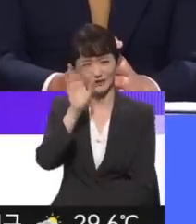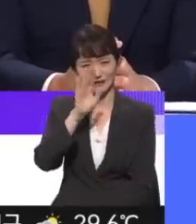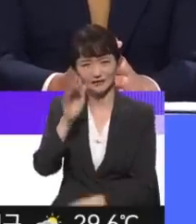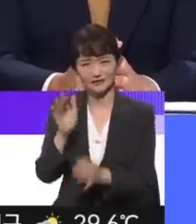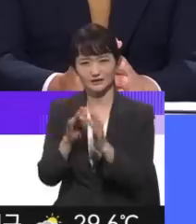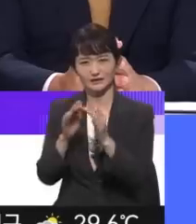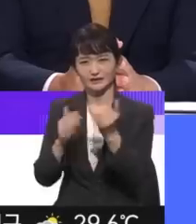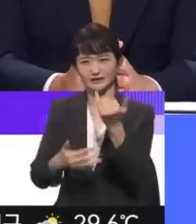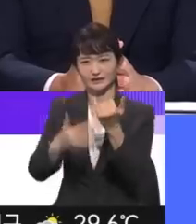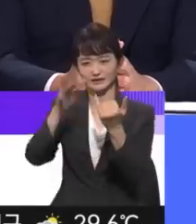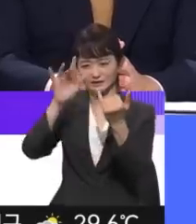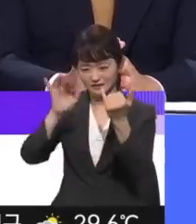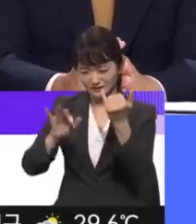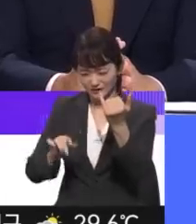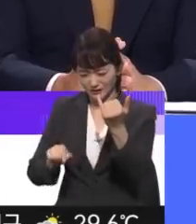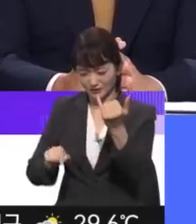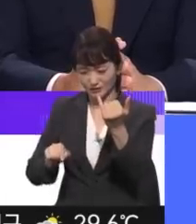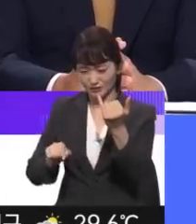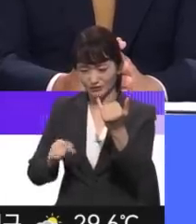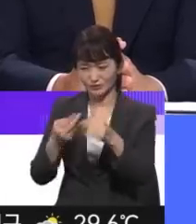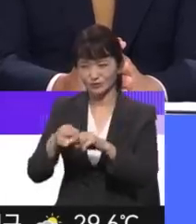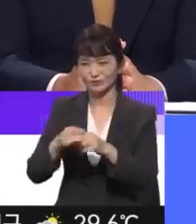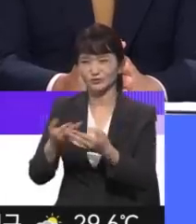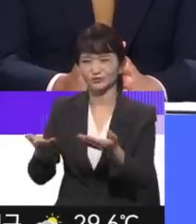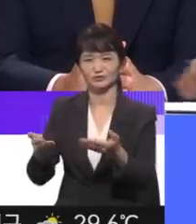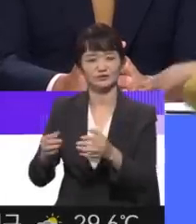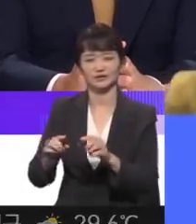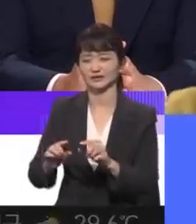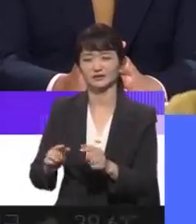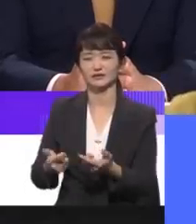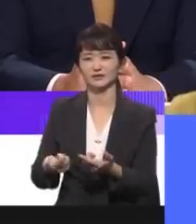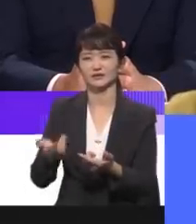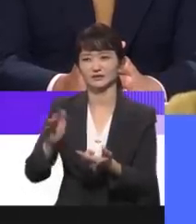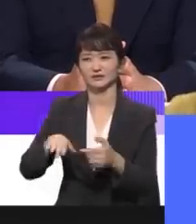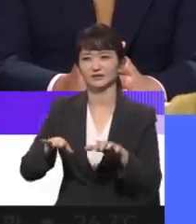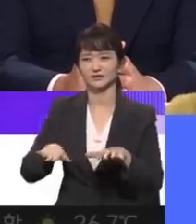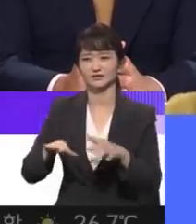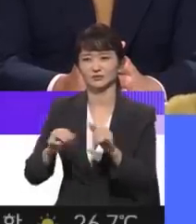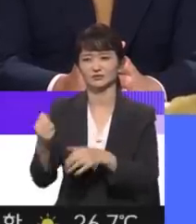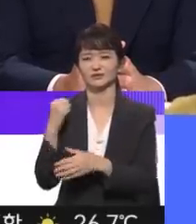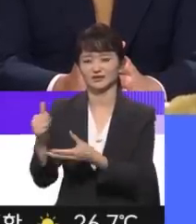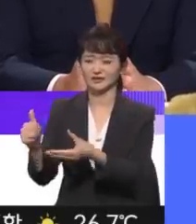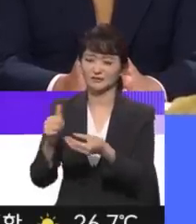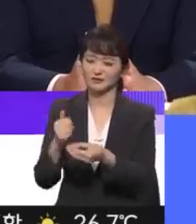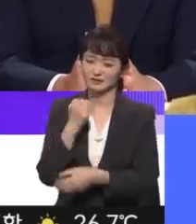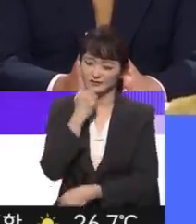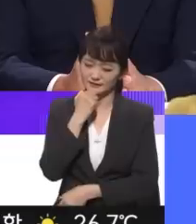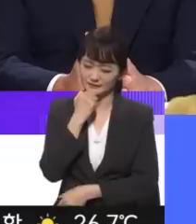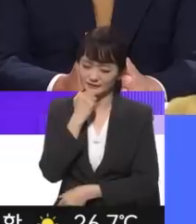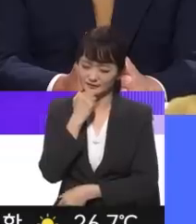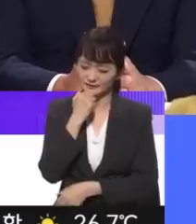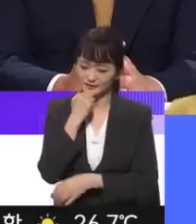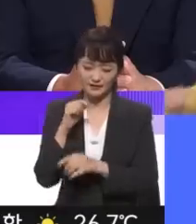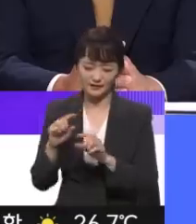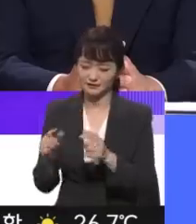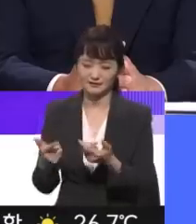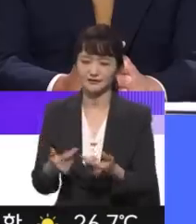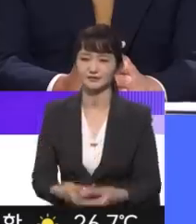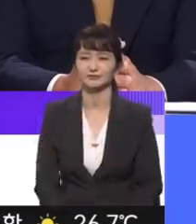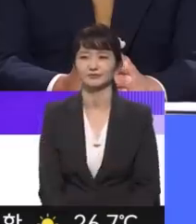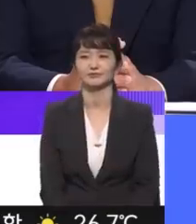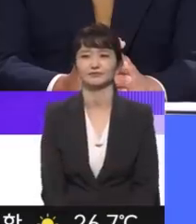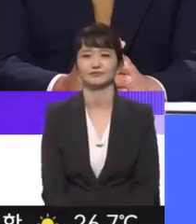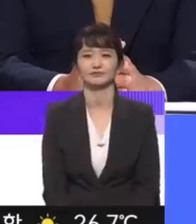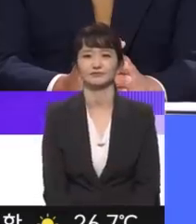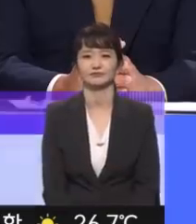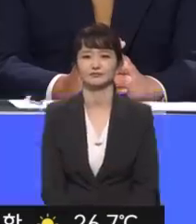그래도 어떤거 해야 할건 해야 되니까 없는 게 웃는 게 아니에요 지금 예 없는게 없는 게 아니라는 걸 잠시 기다리면 손해를 그렇게 써 있어서